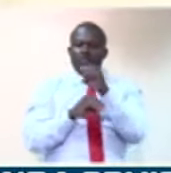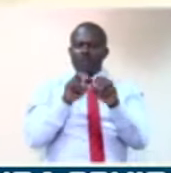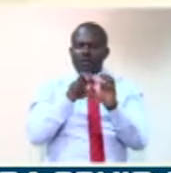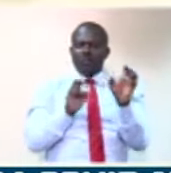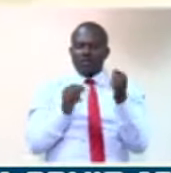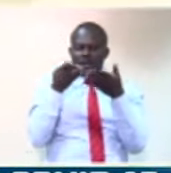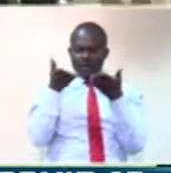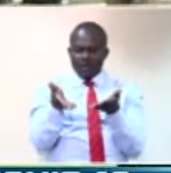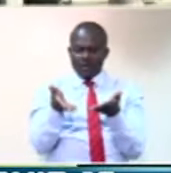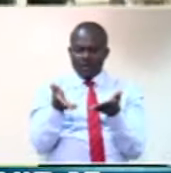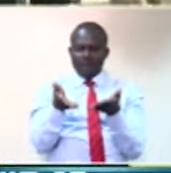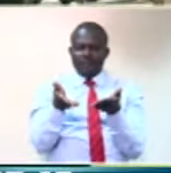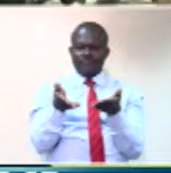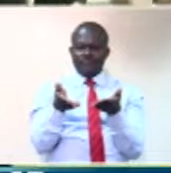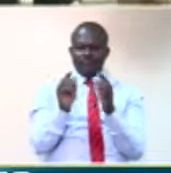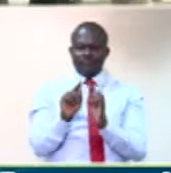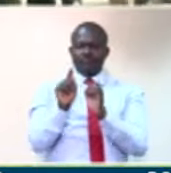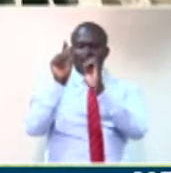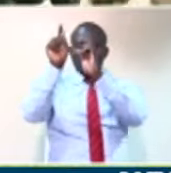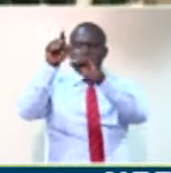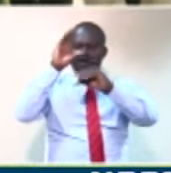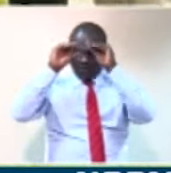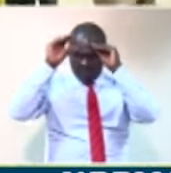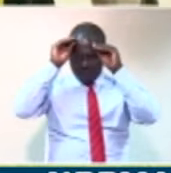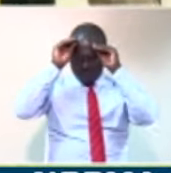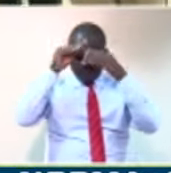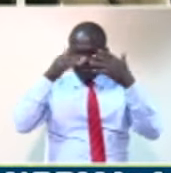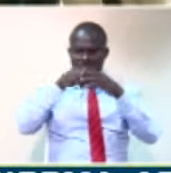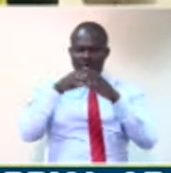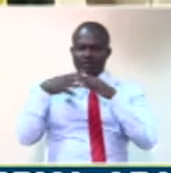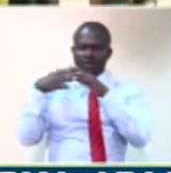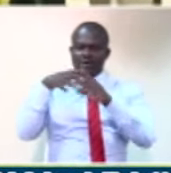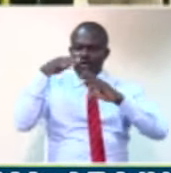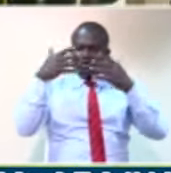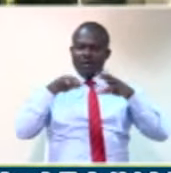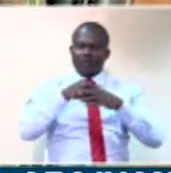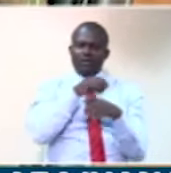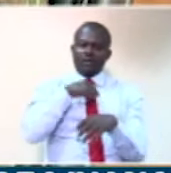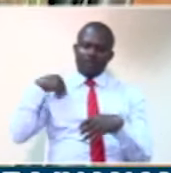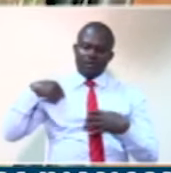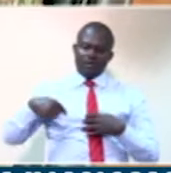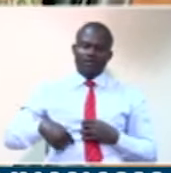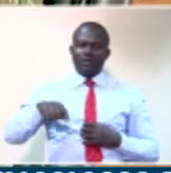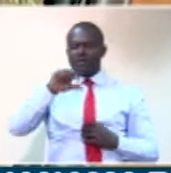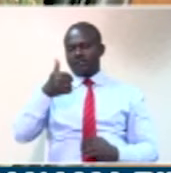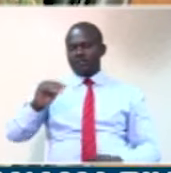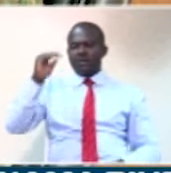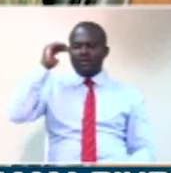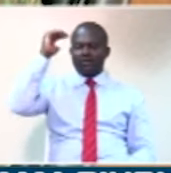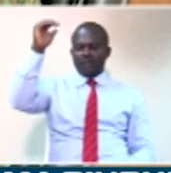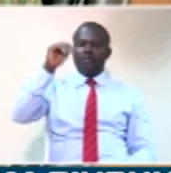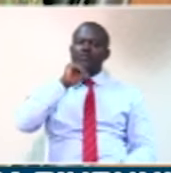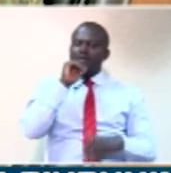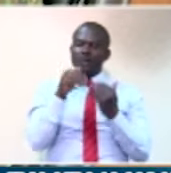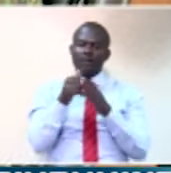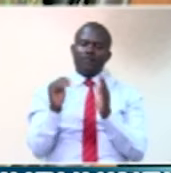hano yagenda akajya kwigana n'urangije muri Amerika, n'urangije mu Bushinwa ku rundi rwego rwisumbuyeho,